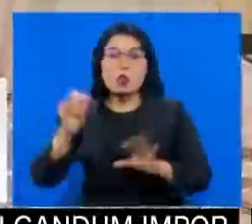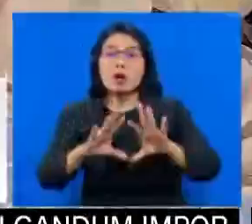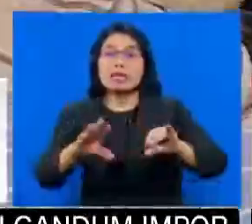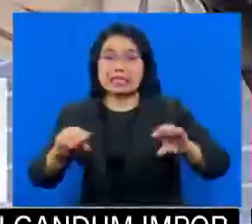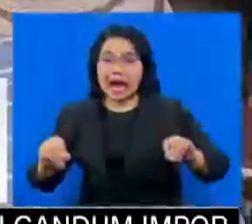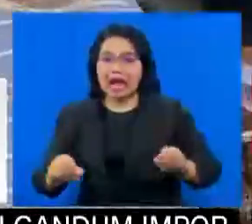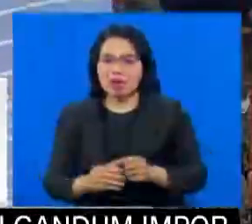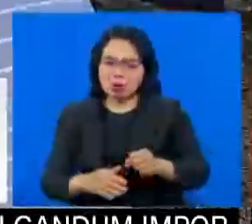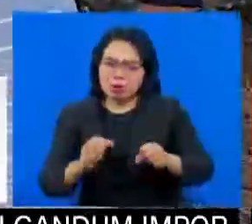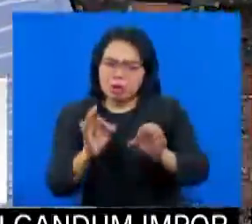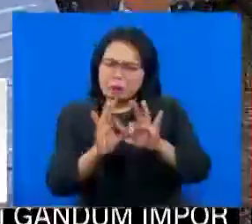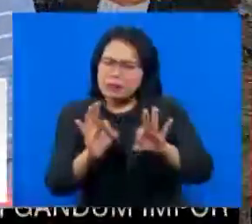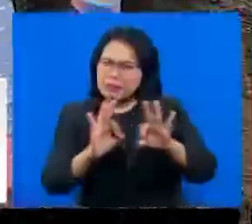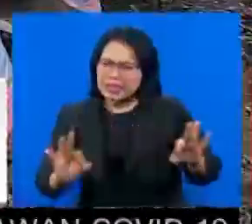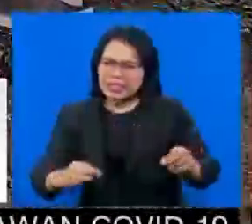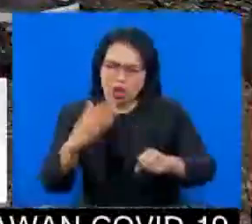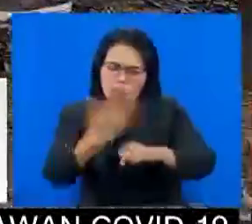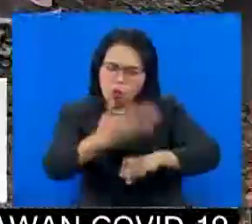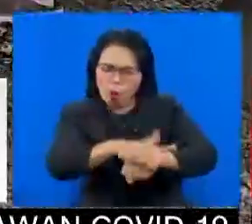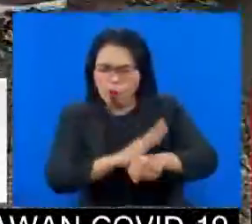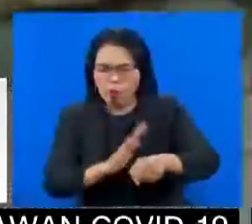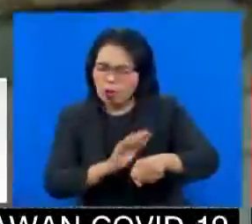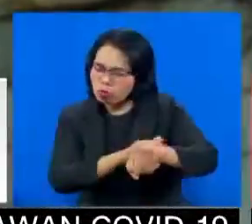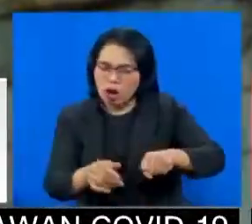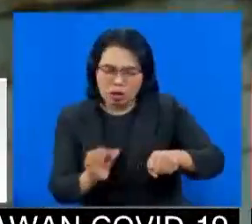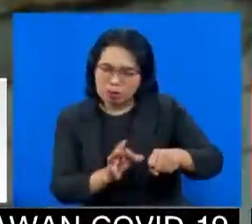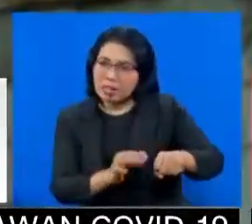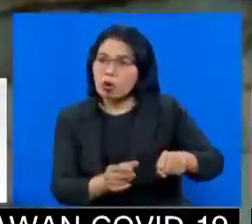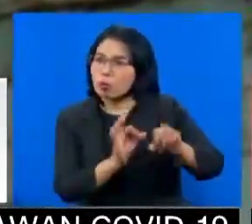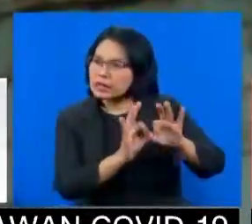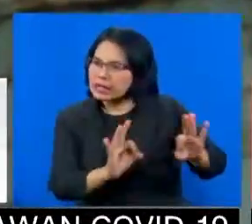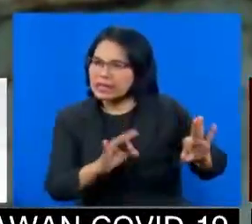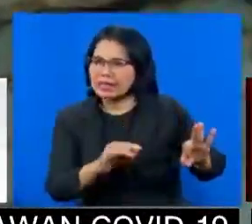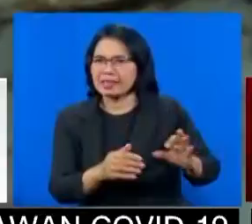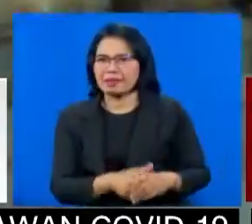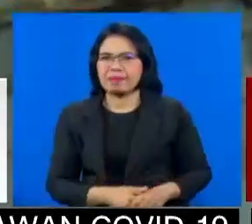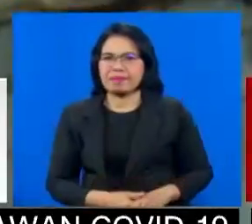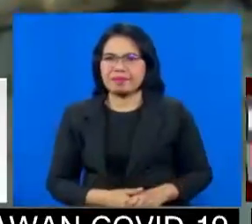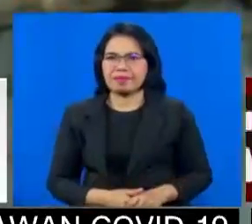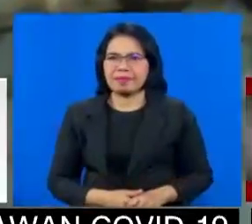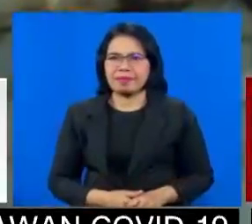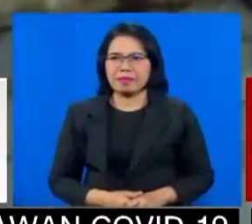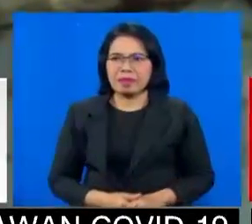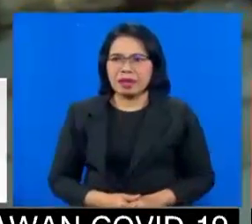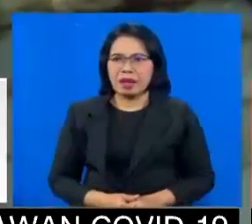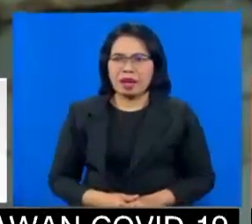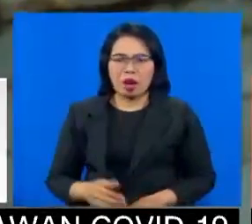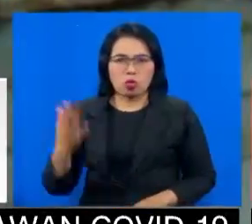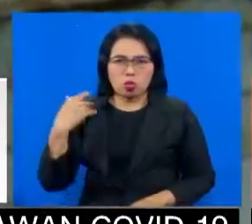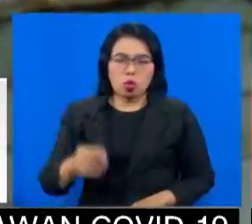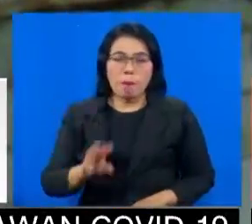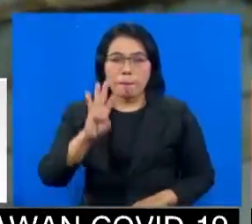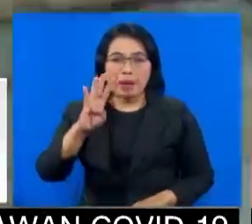cara pengiriman ke pelanggan tetap. Kerang hijau dari nelayan dihargai Rp40.000 per embernya.